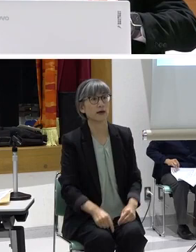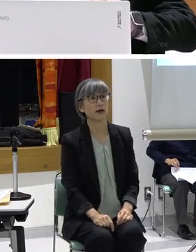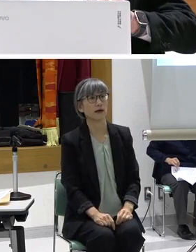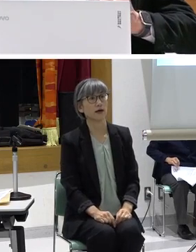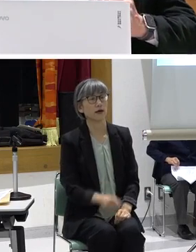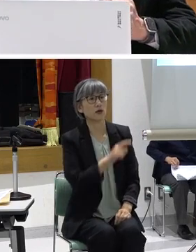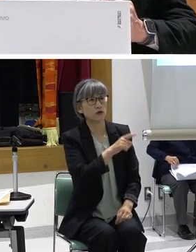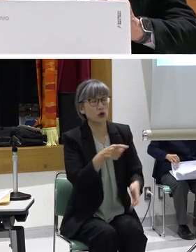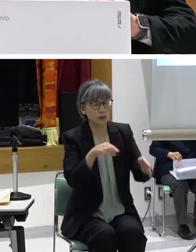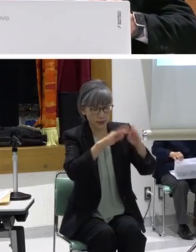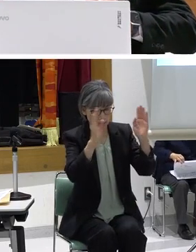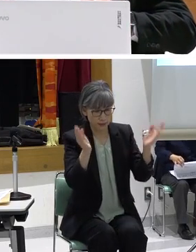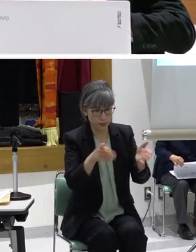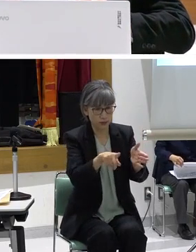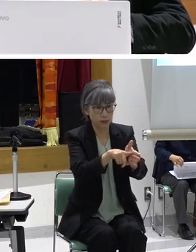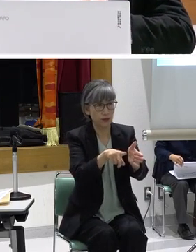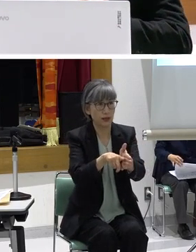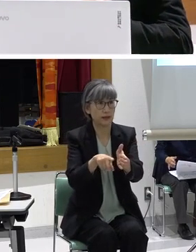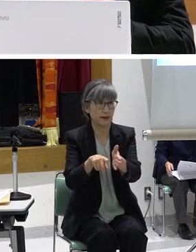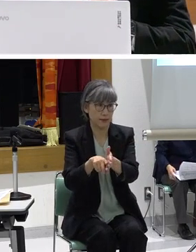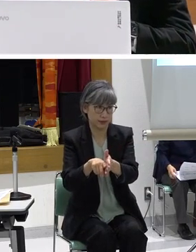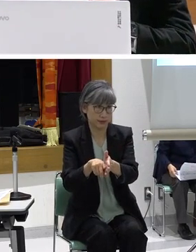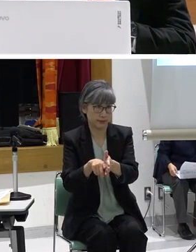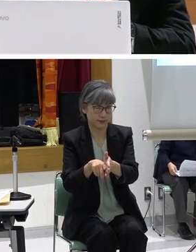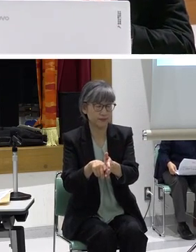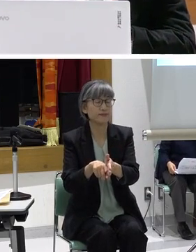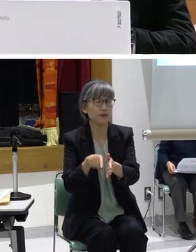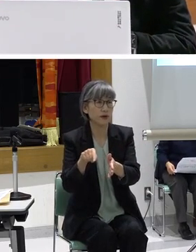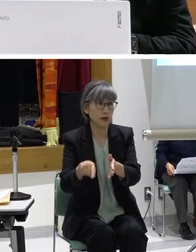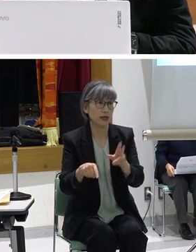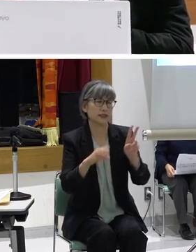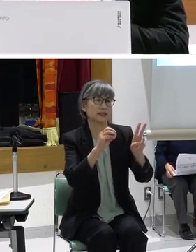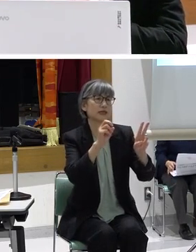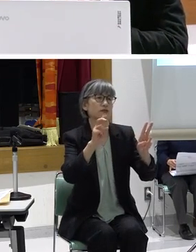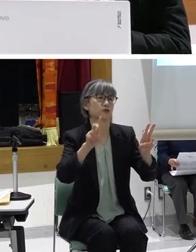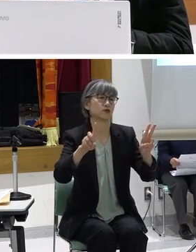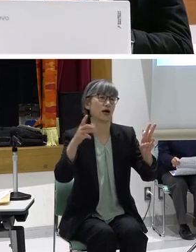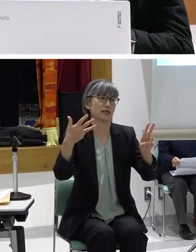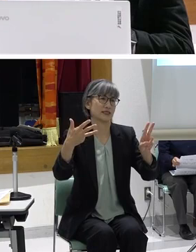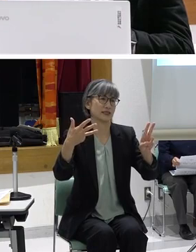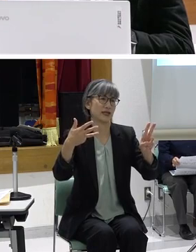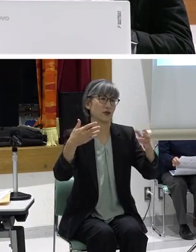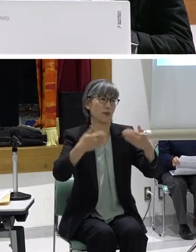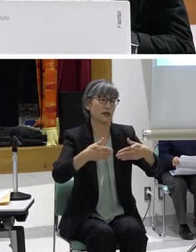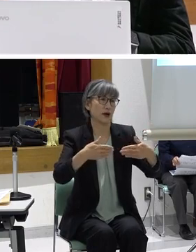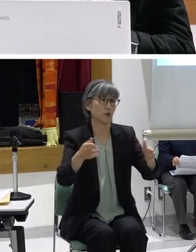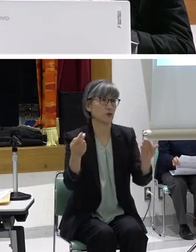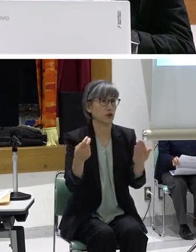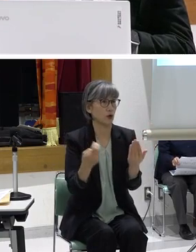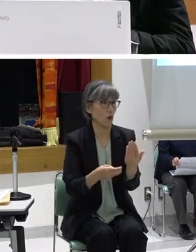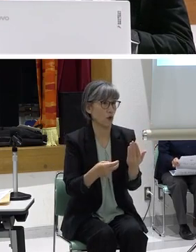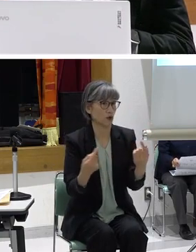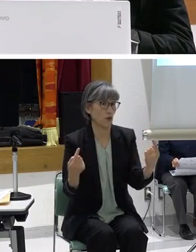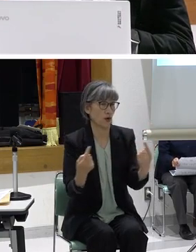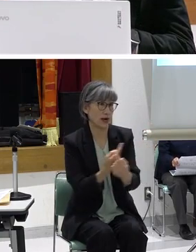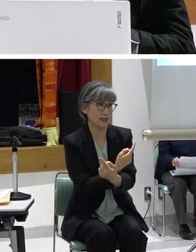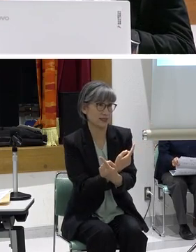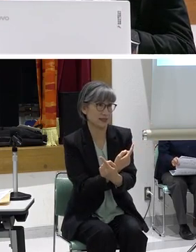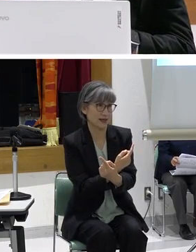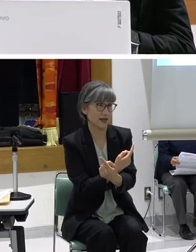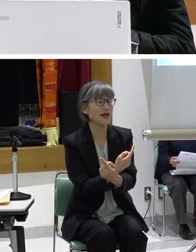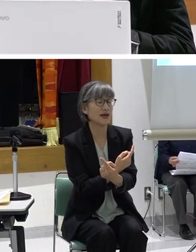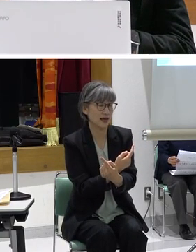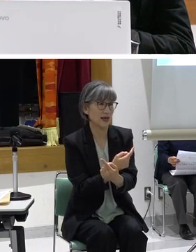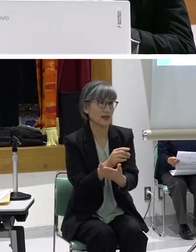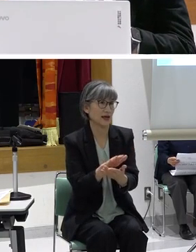そういったことも含まれるわけです。でこれが、まあ、2018年の、バリアフリー法の改正ということになります。